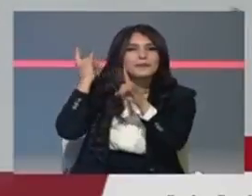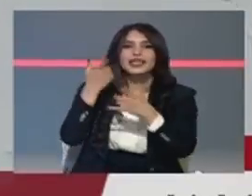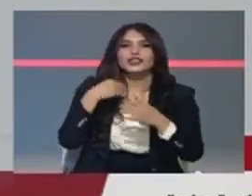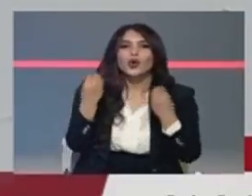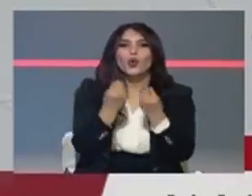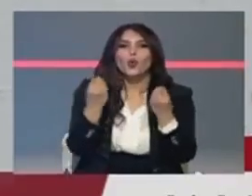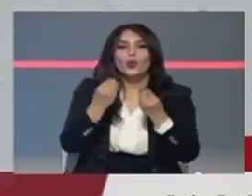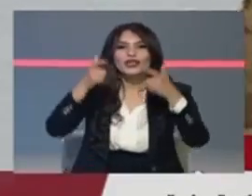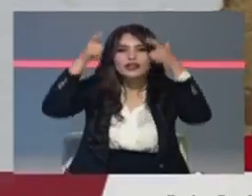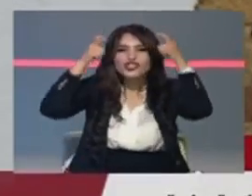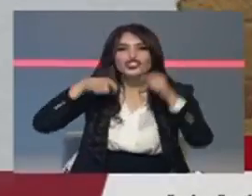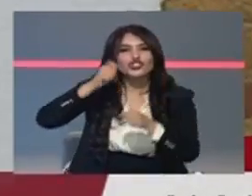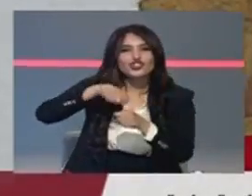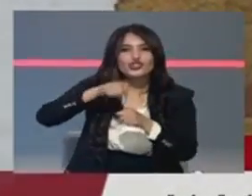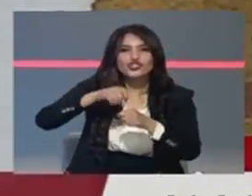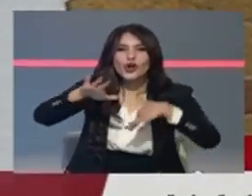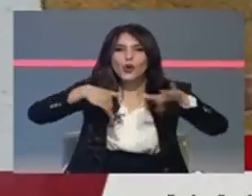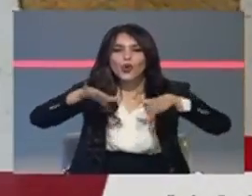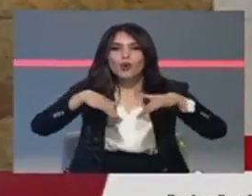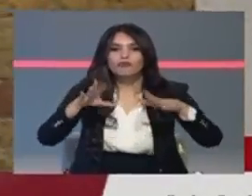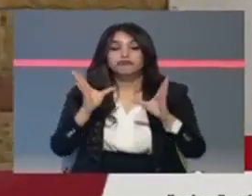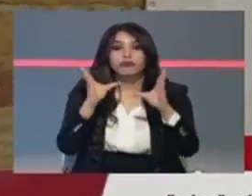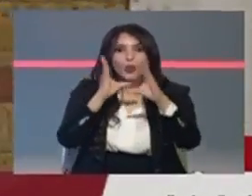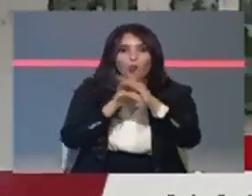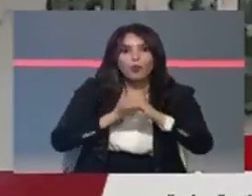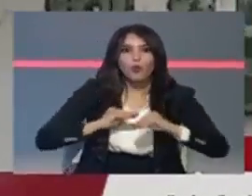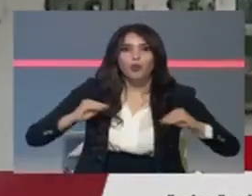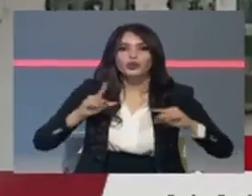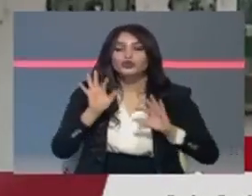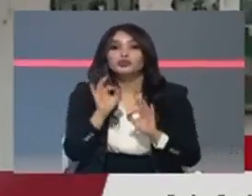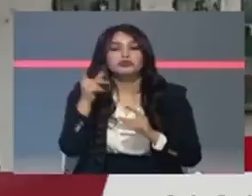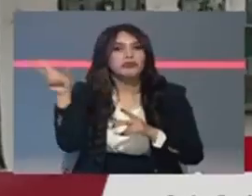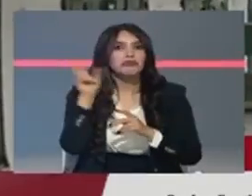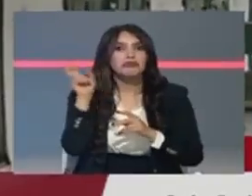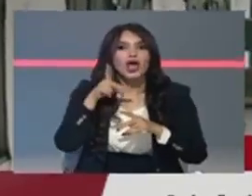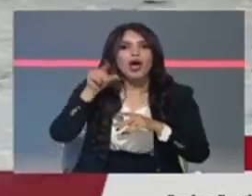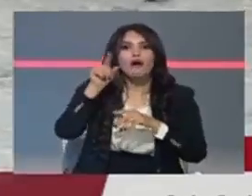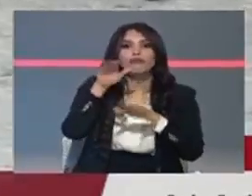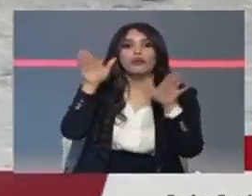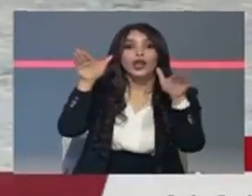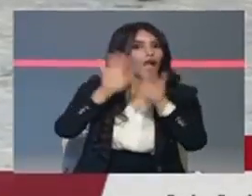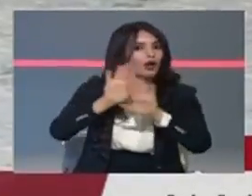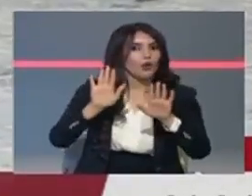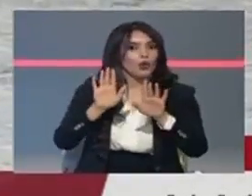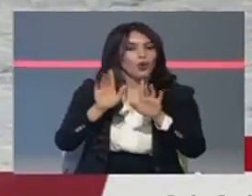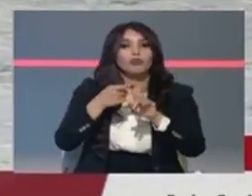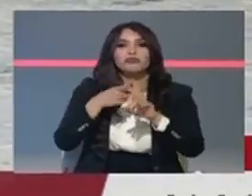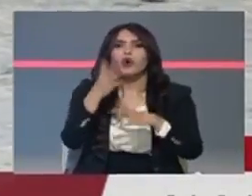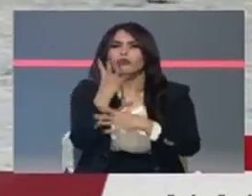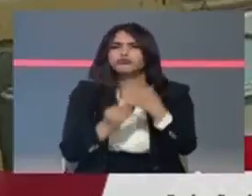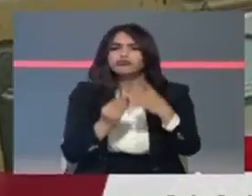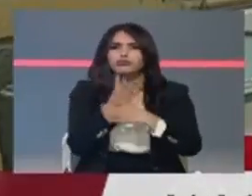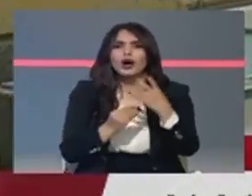بنهج الشواشين لم يبقى من صدى صخب الأصوات سوى زقزقة العصافير وهديل الحمام، ولعلها غابت هي